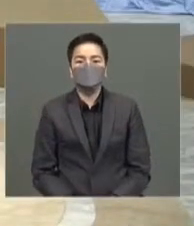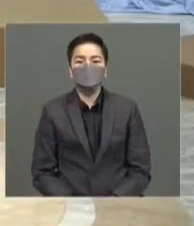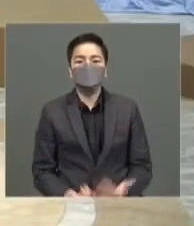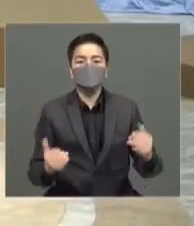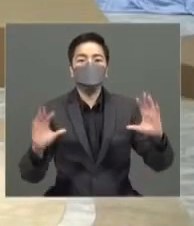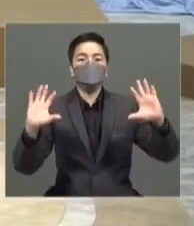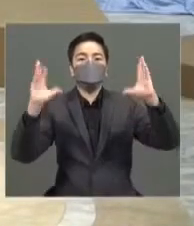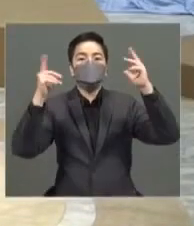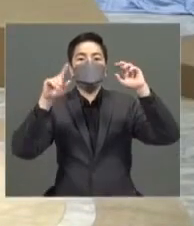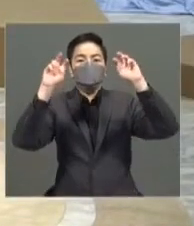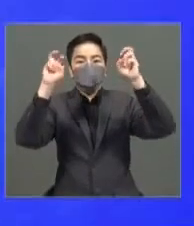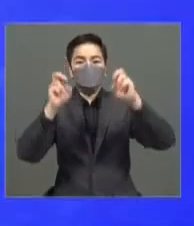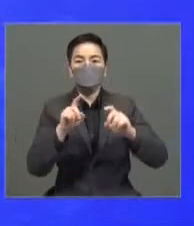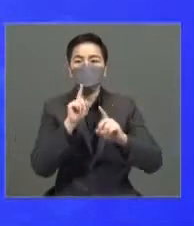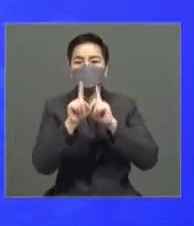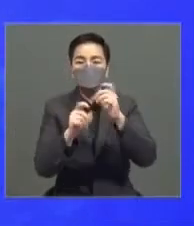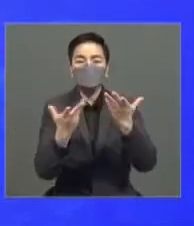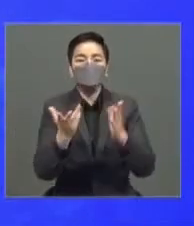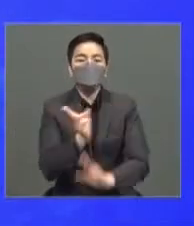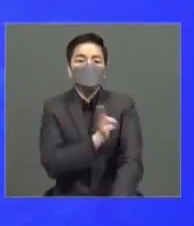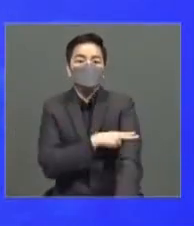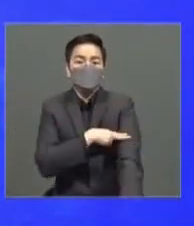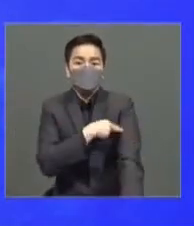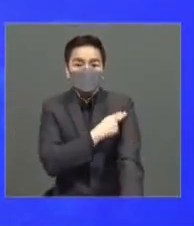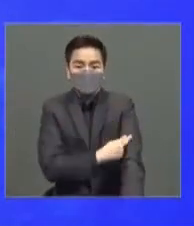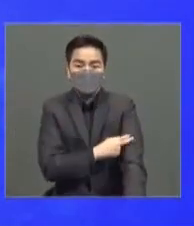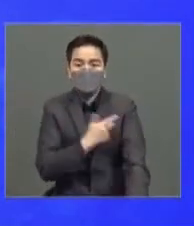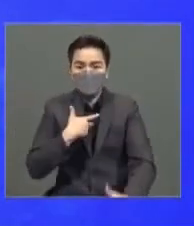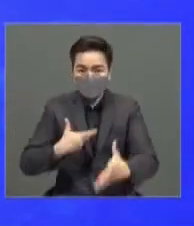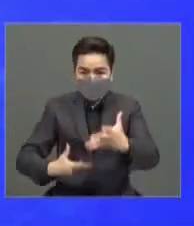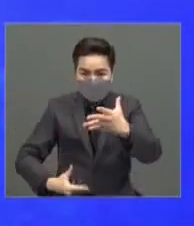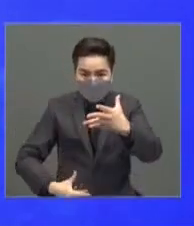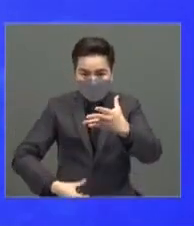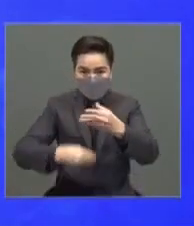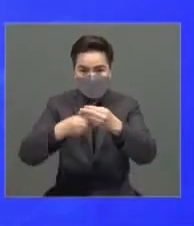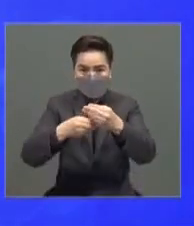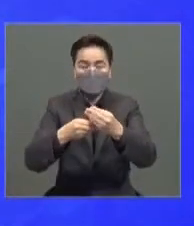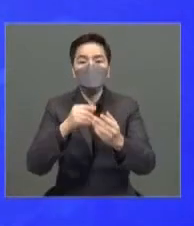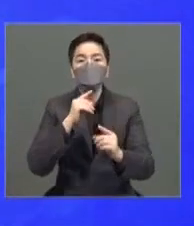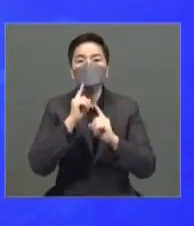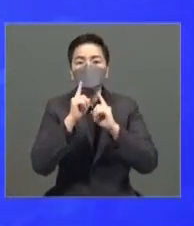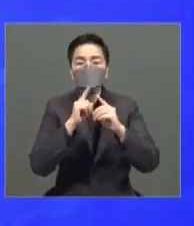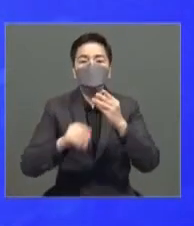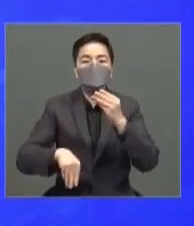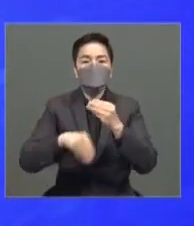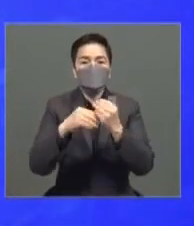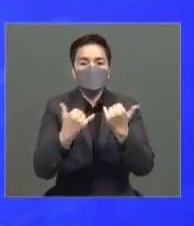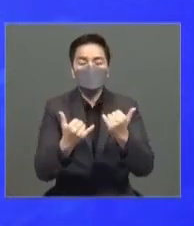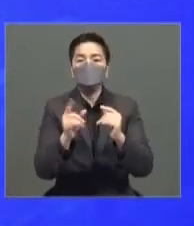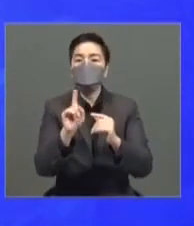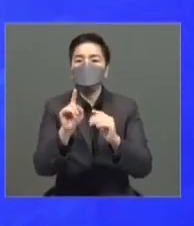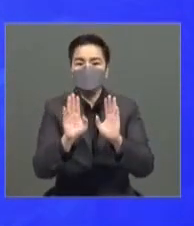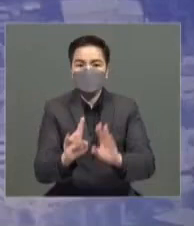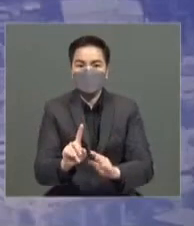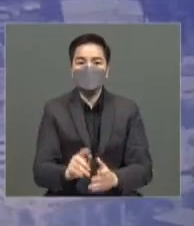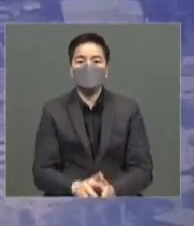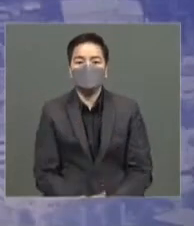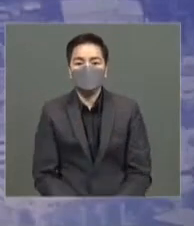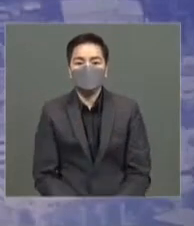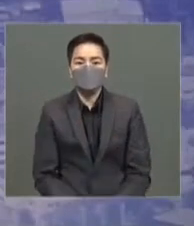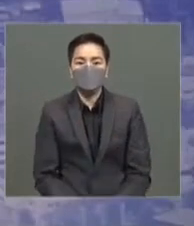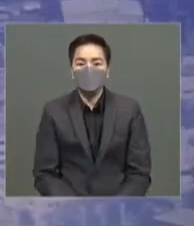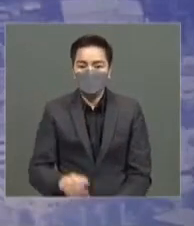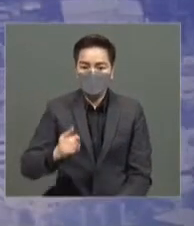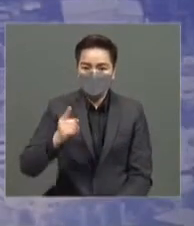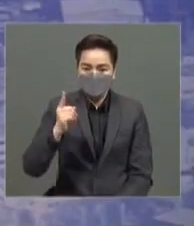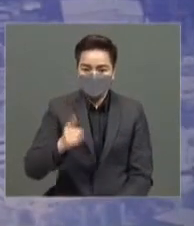วันนี้หมดประเด็นคำถามแล้วค่ะทางคุณหมอมีประเด็นเพิ่มเติมฝากถึงประชาชนที่ติดตามสถานการณ์ขณะนี้ยังไงบ้างคะ คงต้